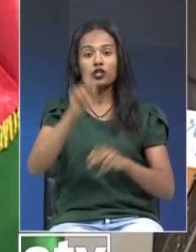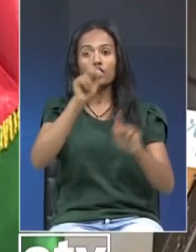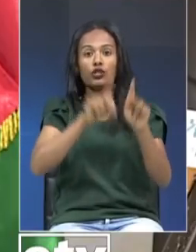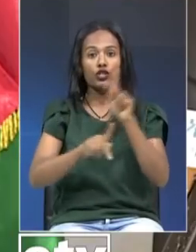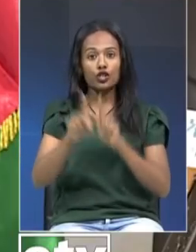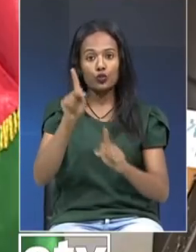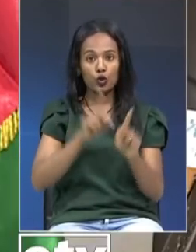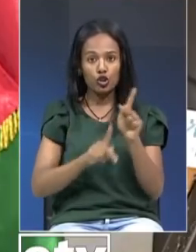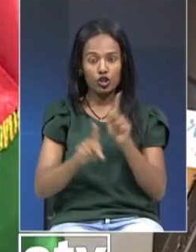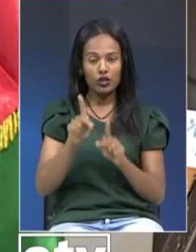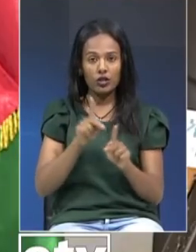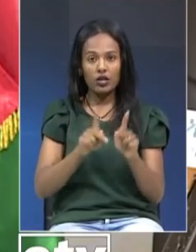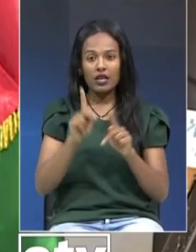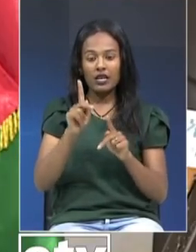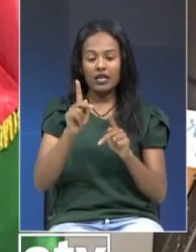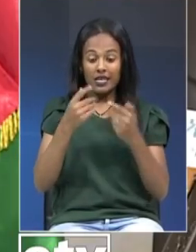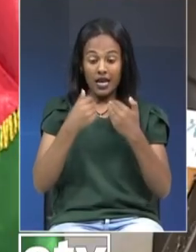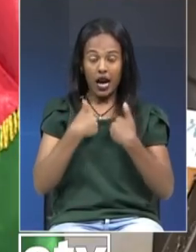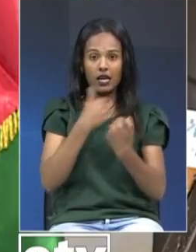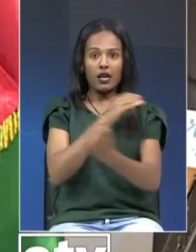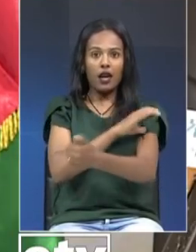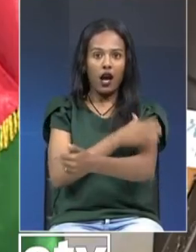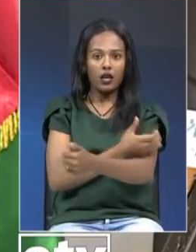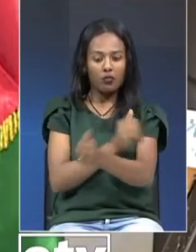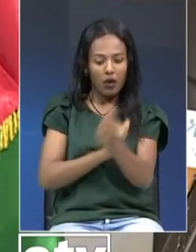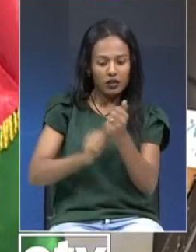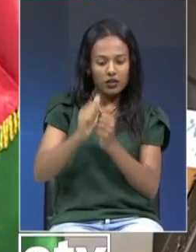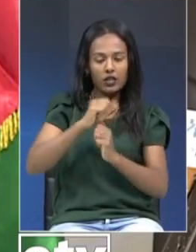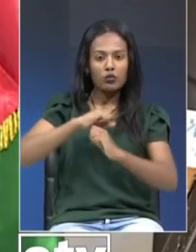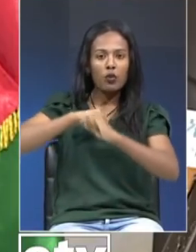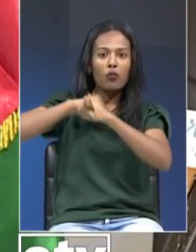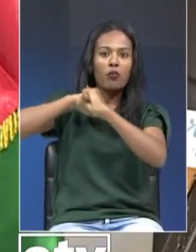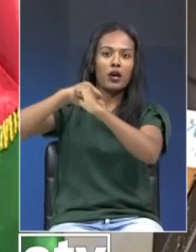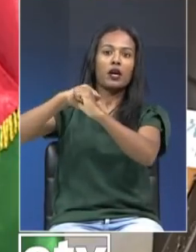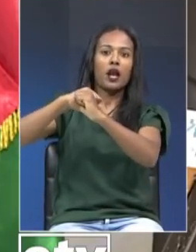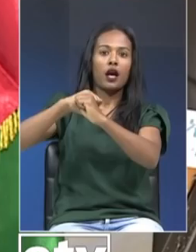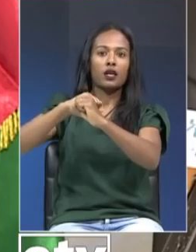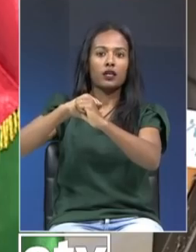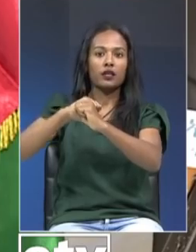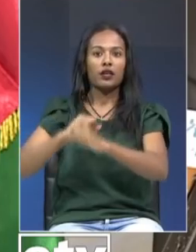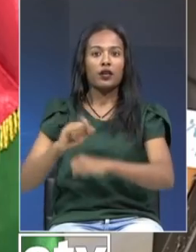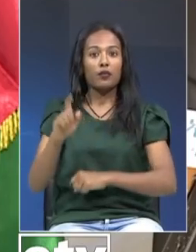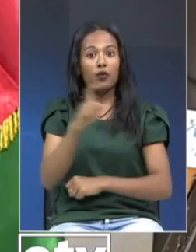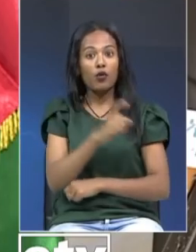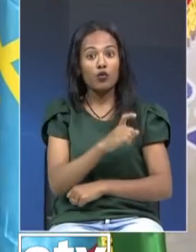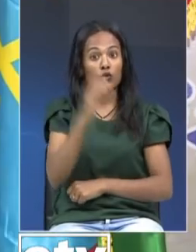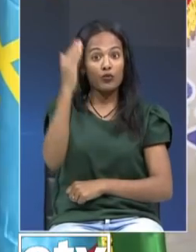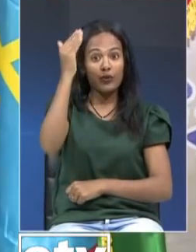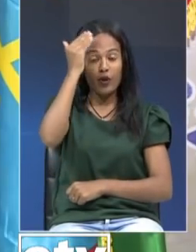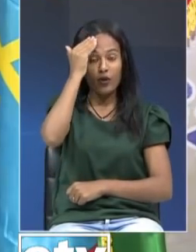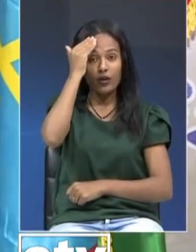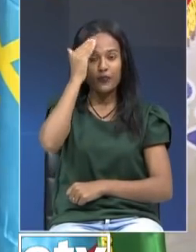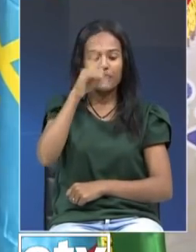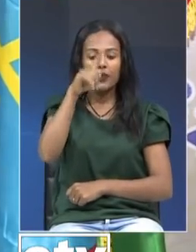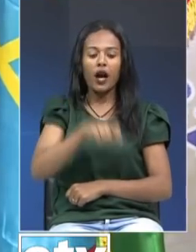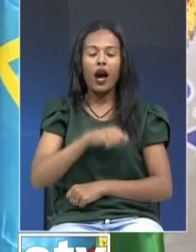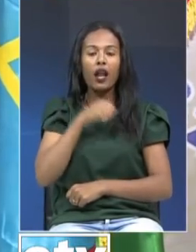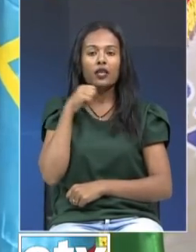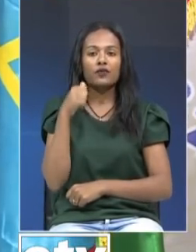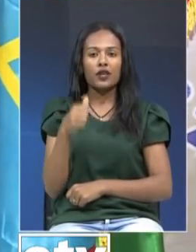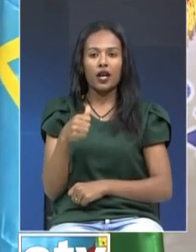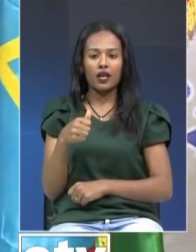ህዝቦችን ያለን አቅም አስቀድሞ መከላከል መሆኑን በማወቅ አላስፈላጊ